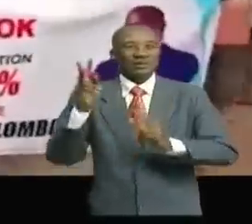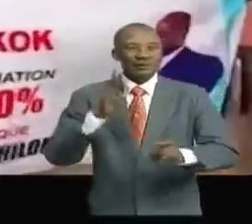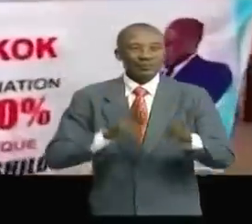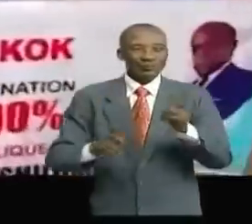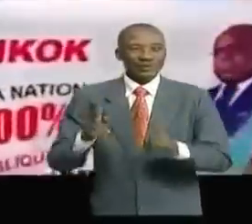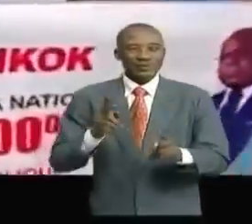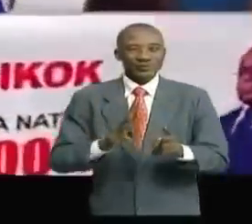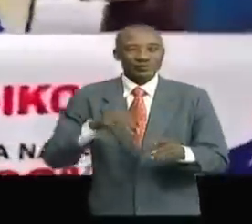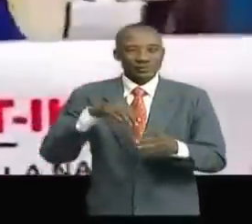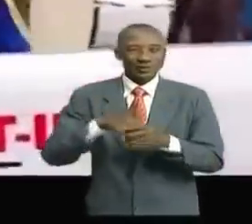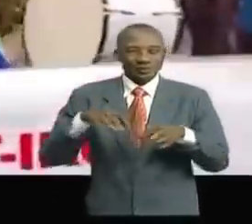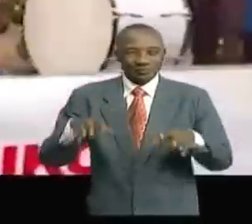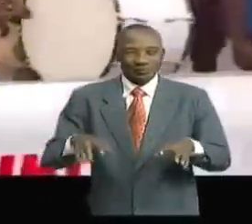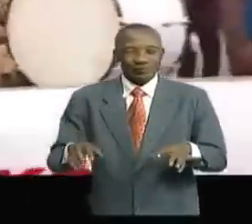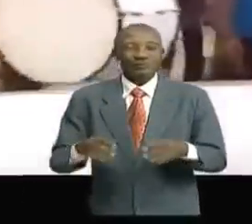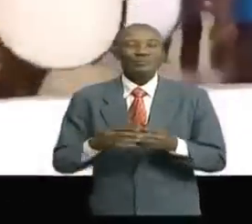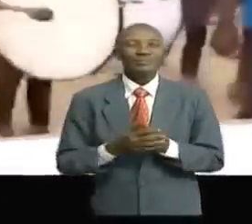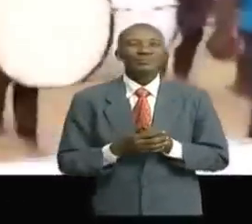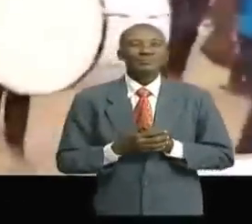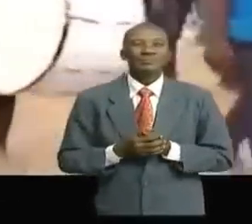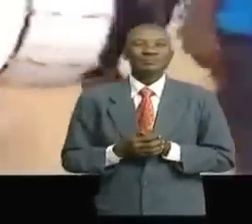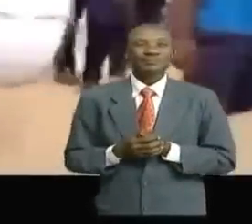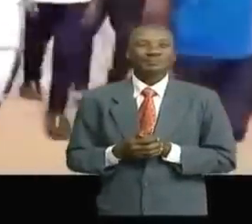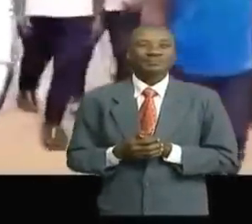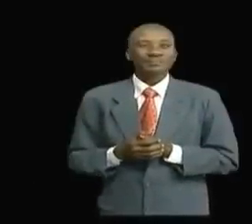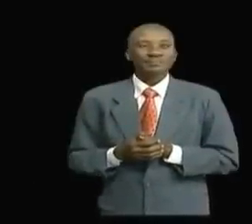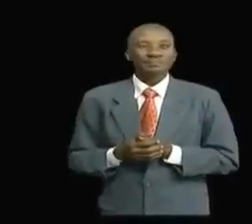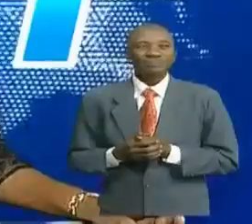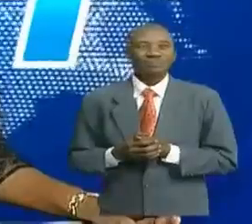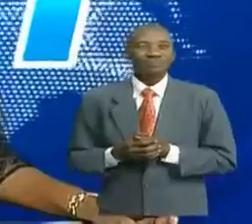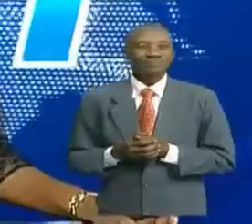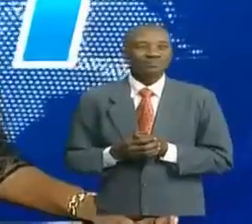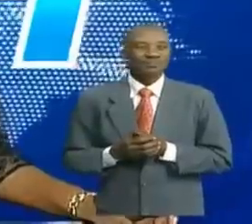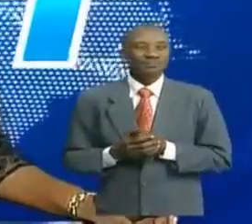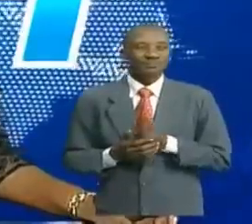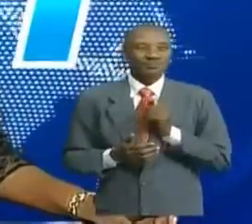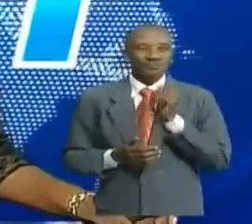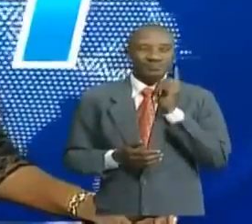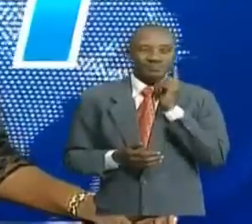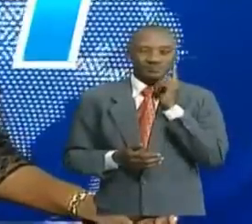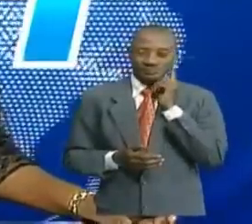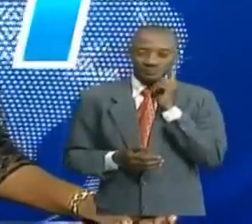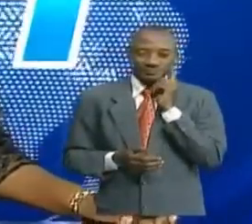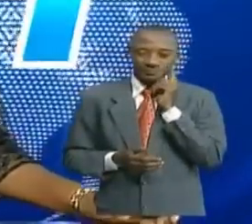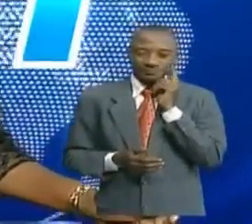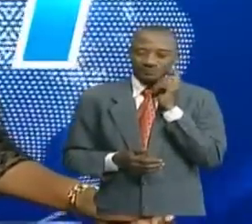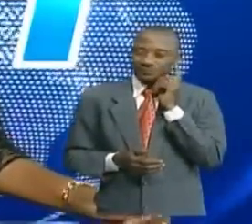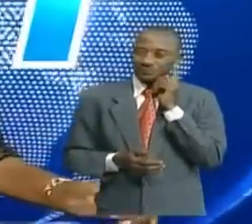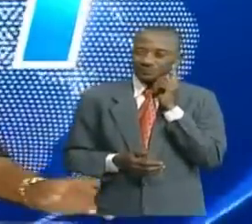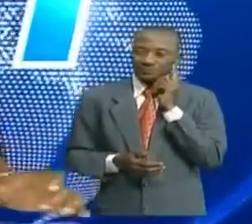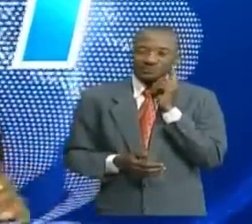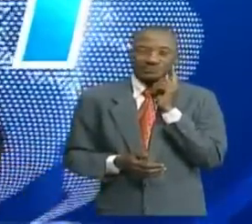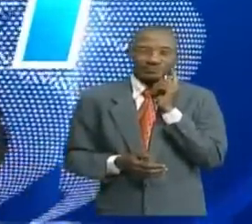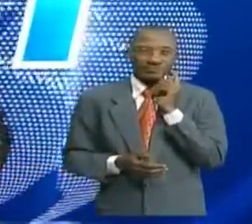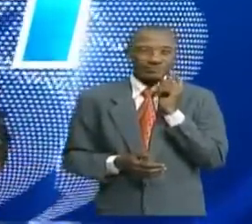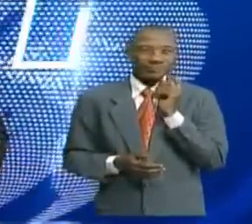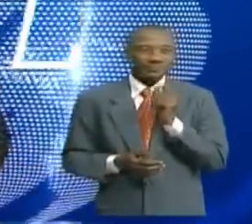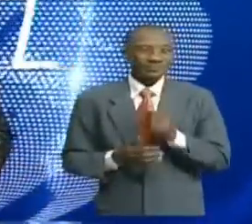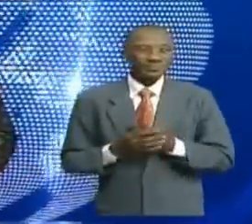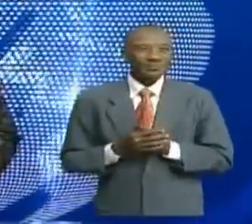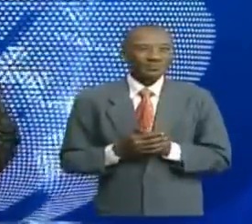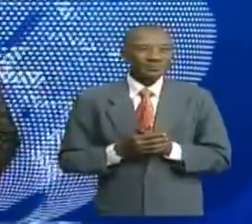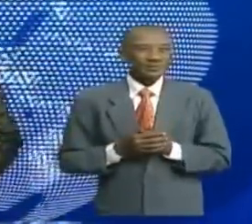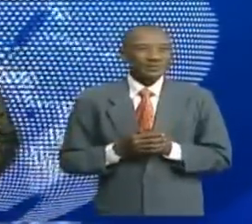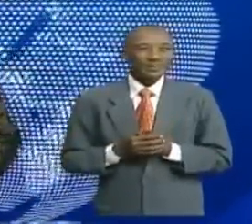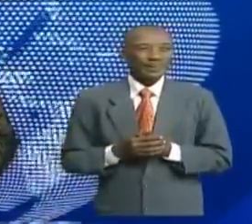démocratique du Congo. Après après l'effondrement du pont Louvois, vous l'avez certainement